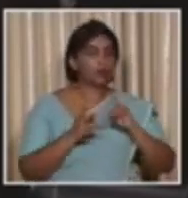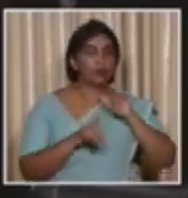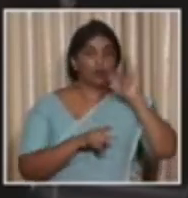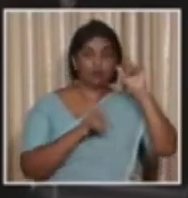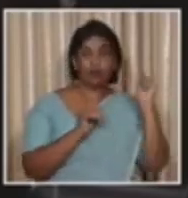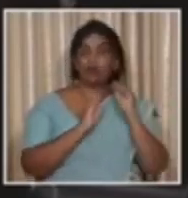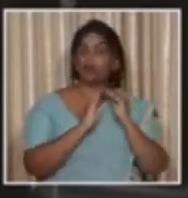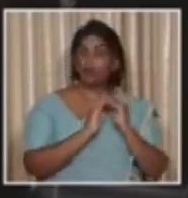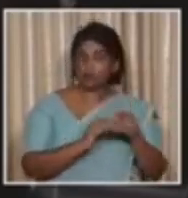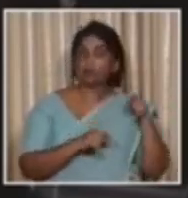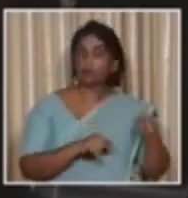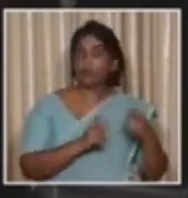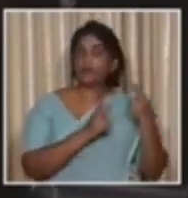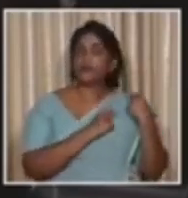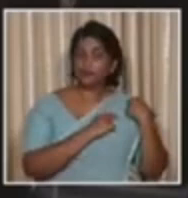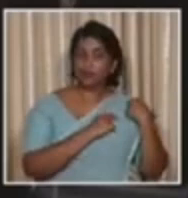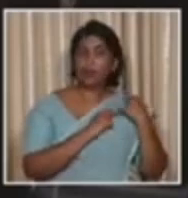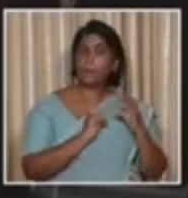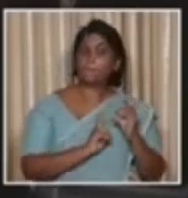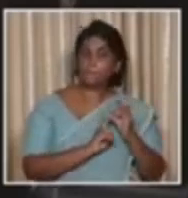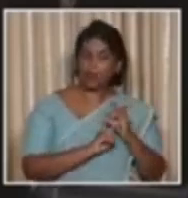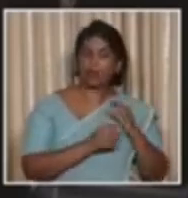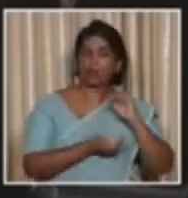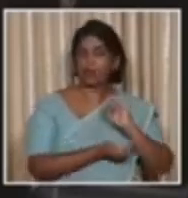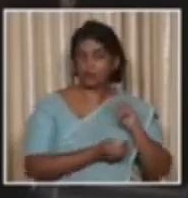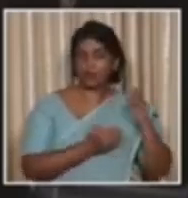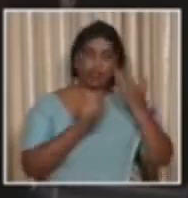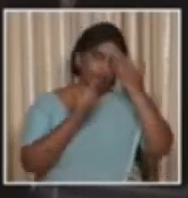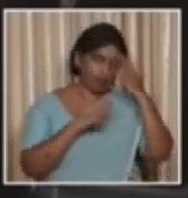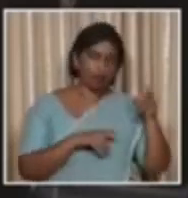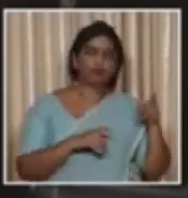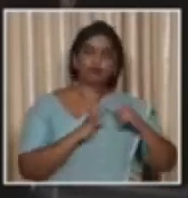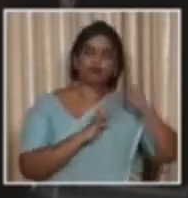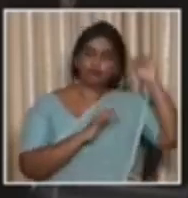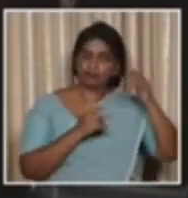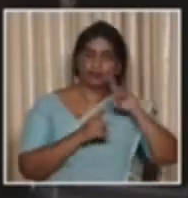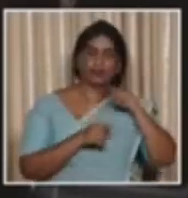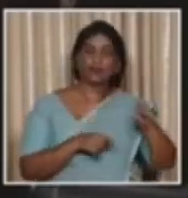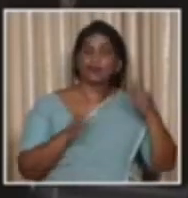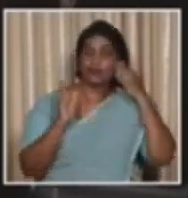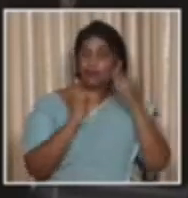නියුක්ති කාර්යංශය මේ කාර්යභාරය සඳහා පෞද්ගලික අංශයට අපි විවෘතව ආරාධනා කරනවා. මේ